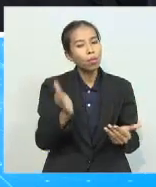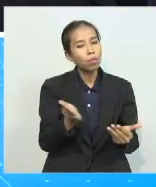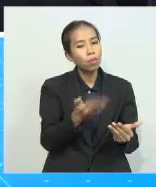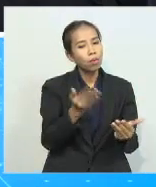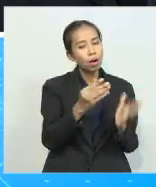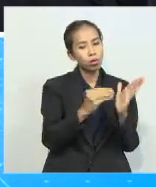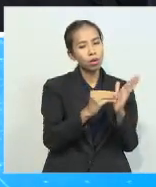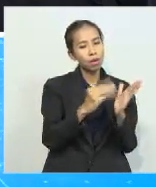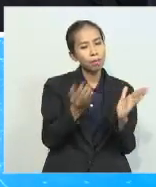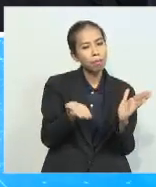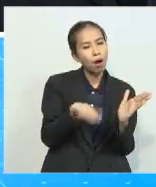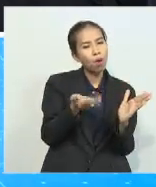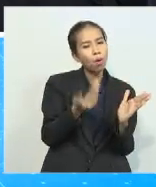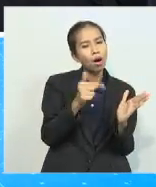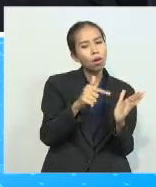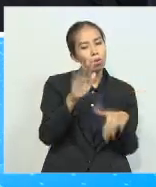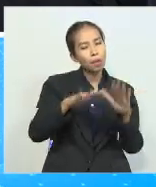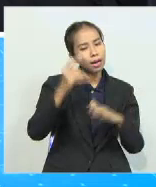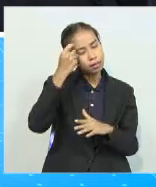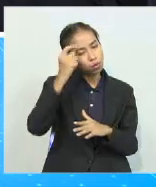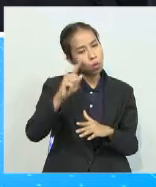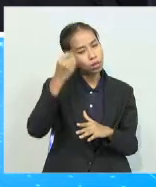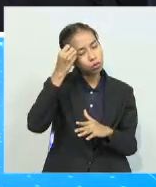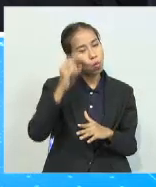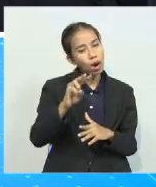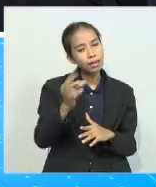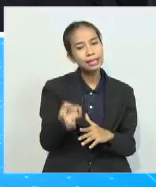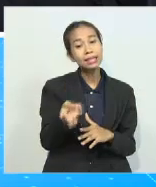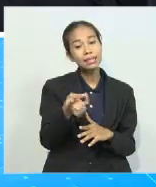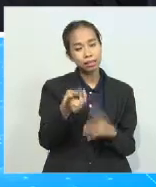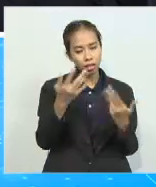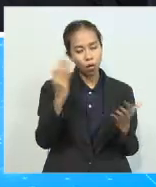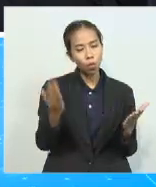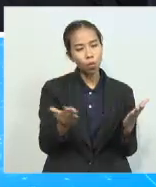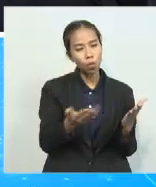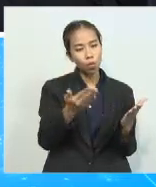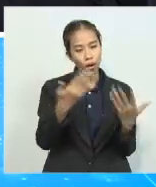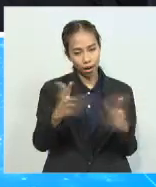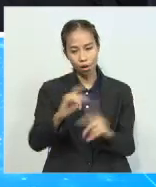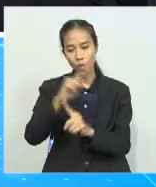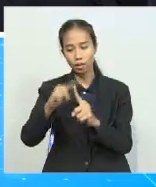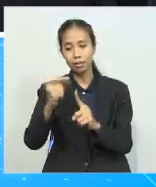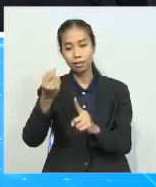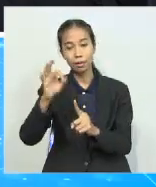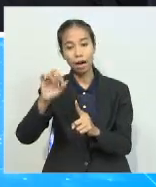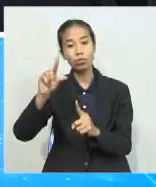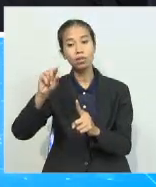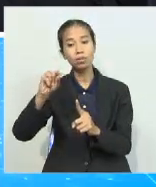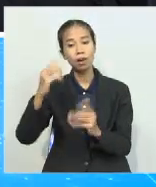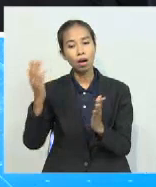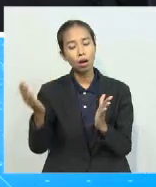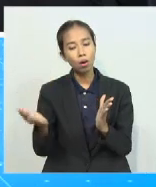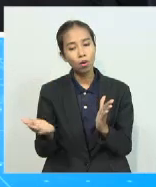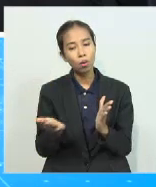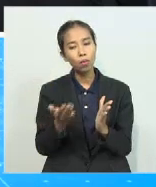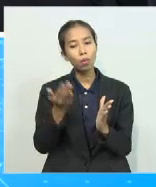พก็ชะงักหน่อยๆนึงก็จะคุมได้แค่วัน2วันแต่พอช่วงประมาณ19-20เอาเบรกไปหน่อยนึงแล้วช่วงนั้นแหละอาจจะมีลักษ